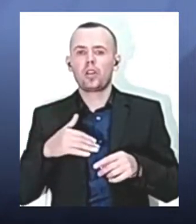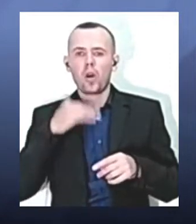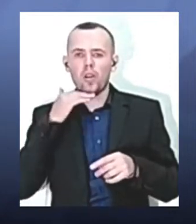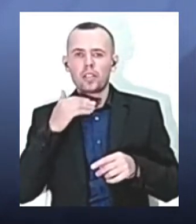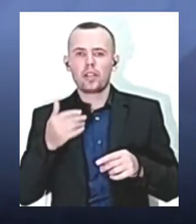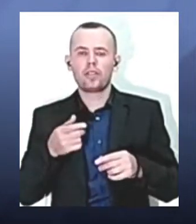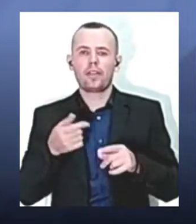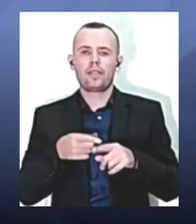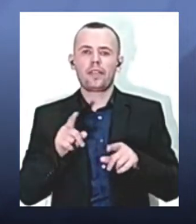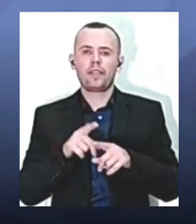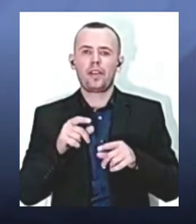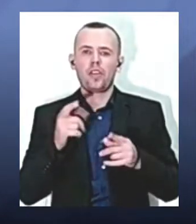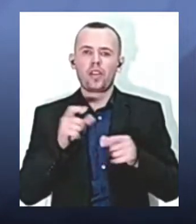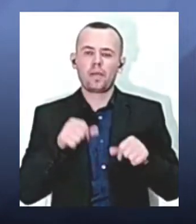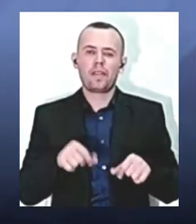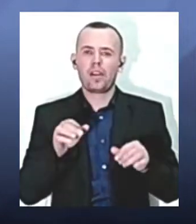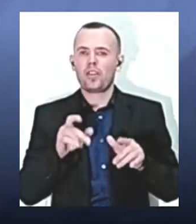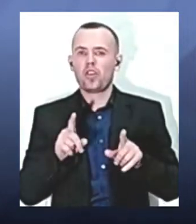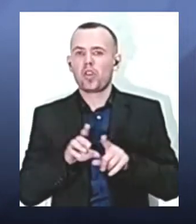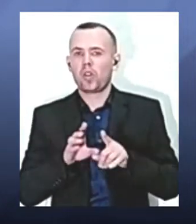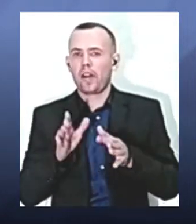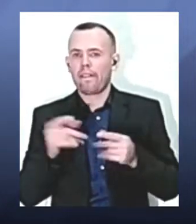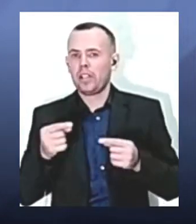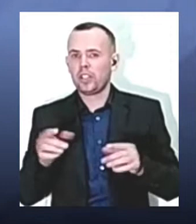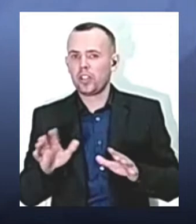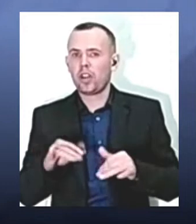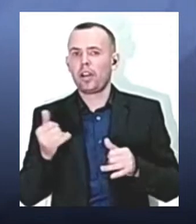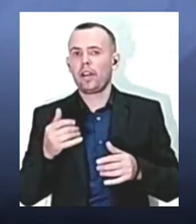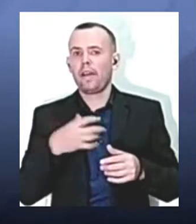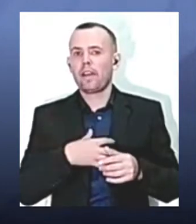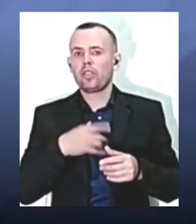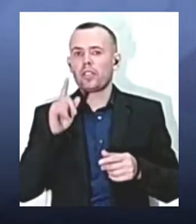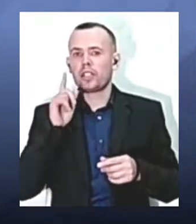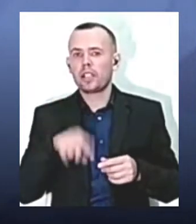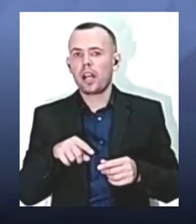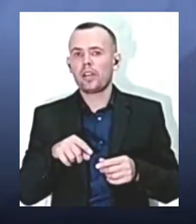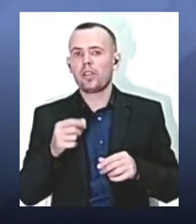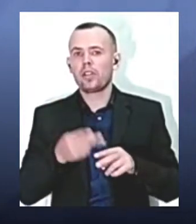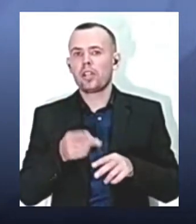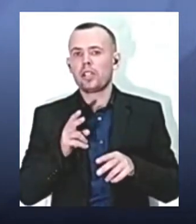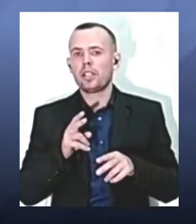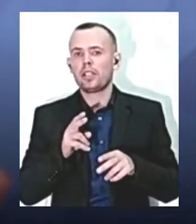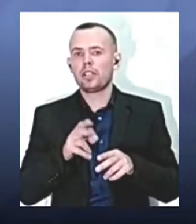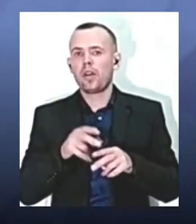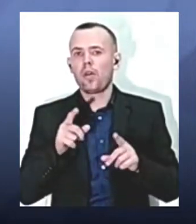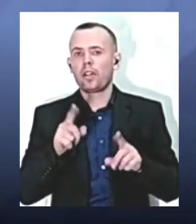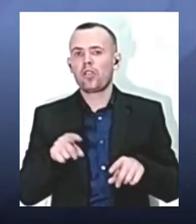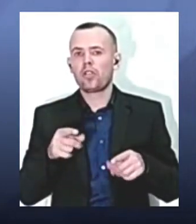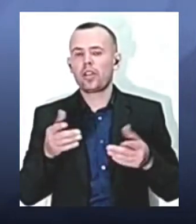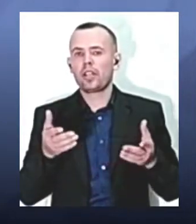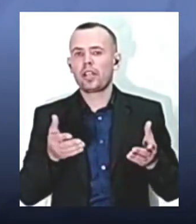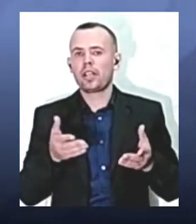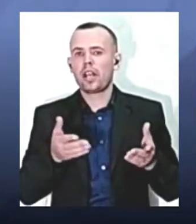правами, і ще третина невизначені. І, можливо, знаєте, і це зумовлює те, що і політична ситуація в країні, і вся